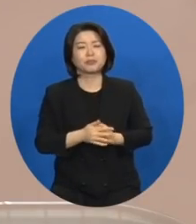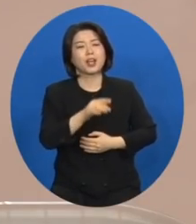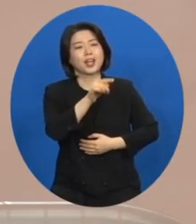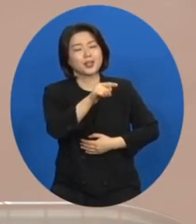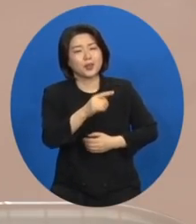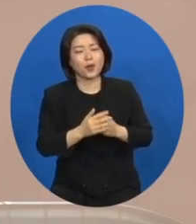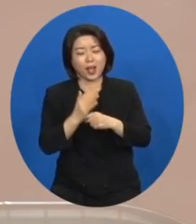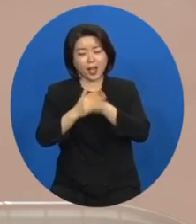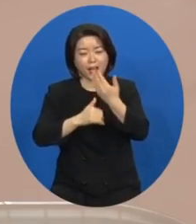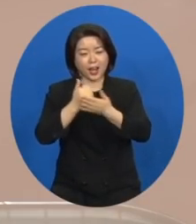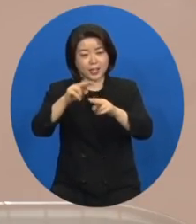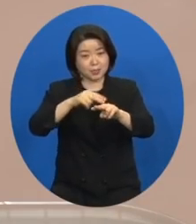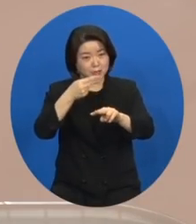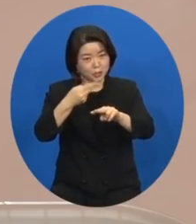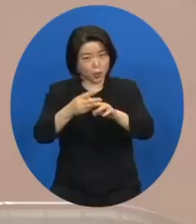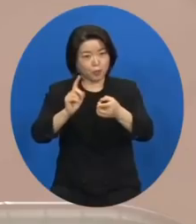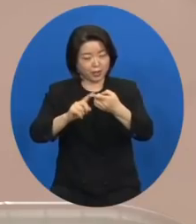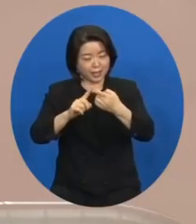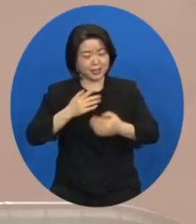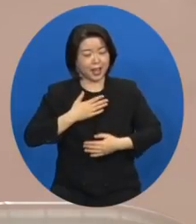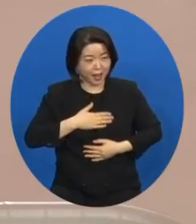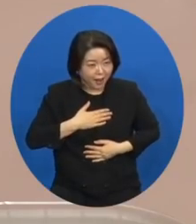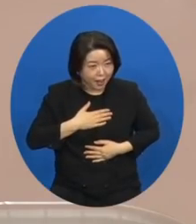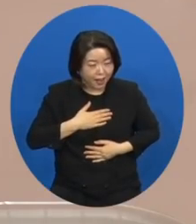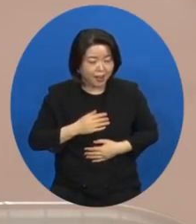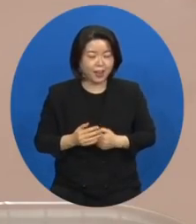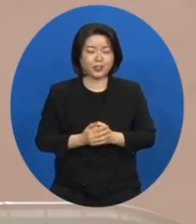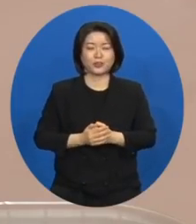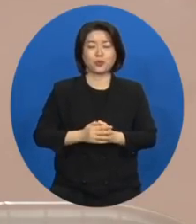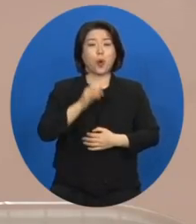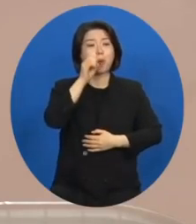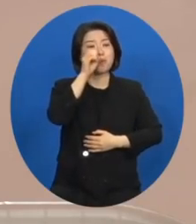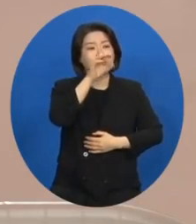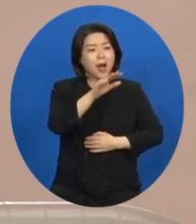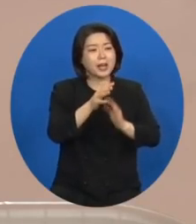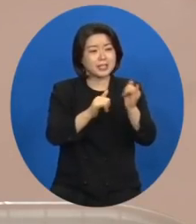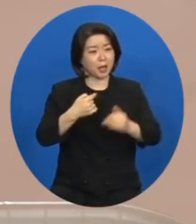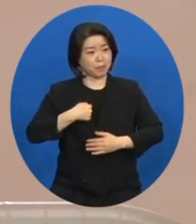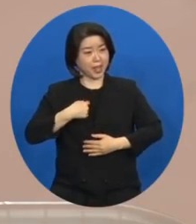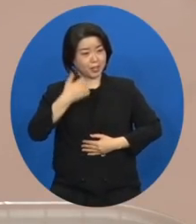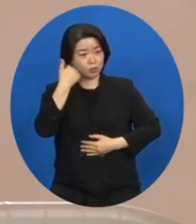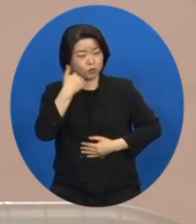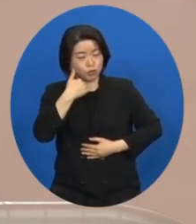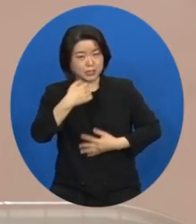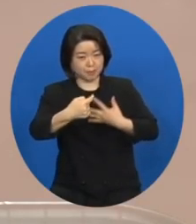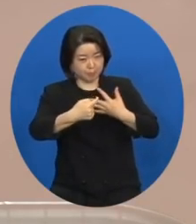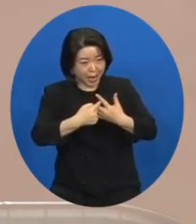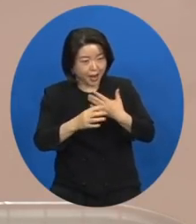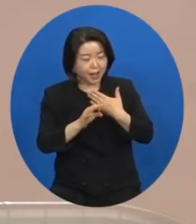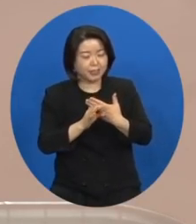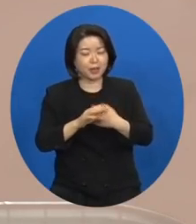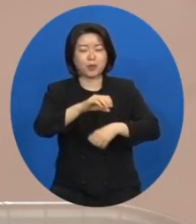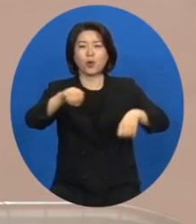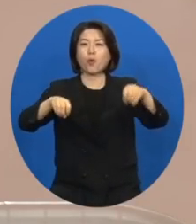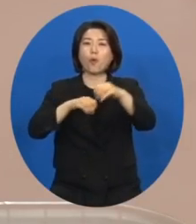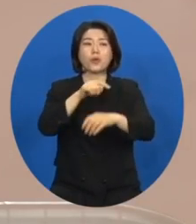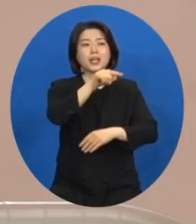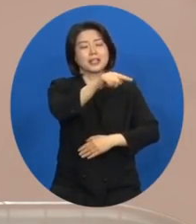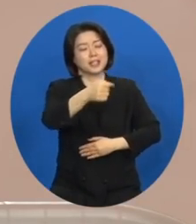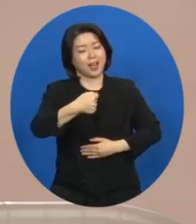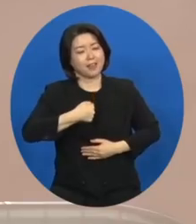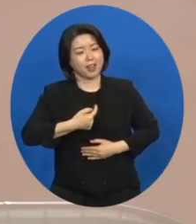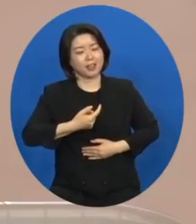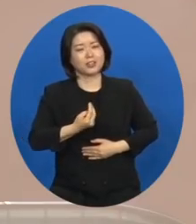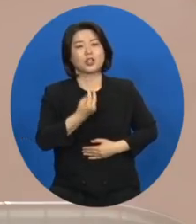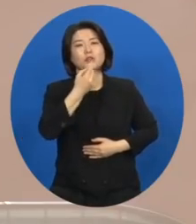안다면 그렇고 내가 지금 말하는 사람이 누군지를 너가 안다면 오히려 너가 나에게 생수를